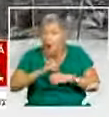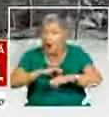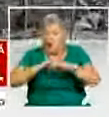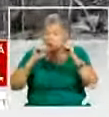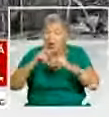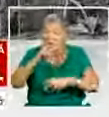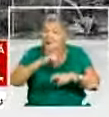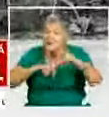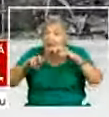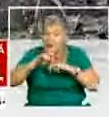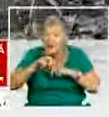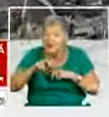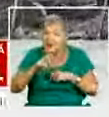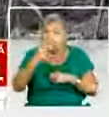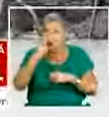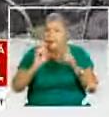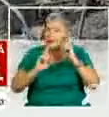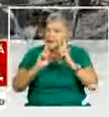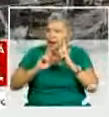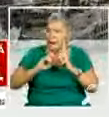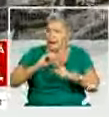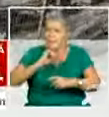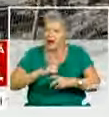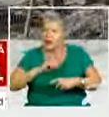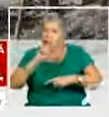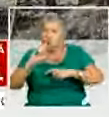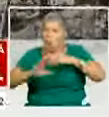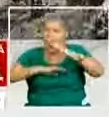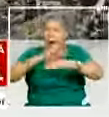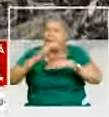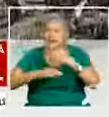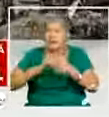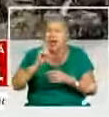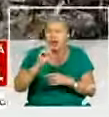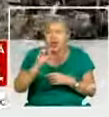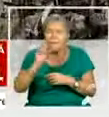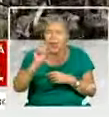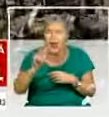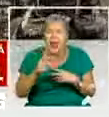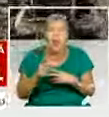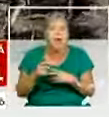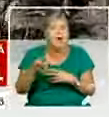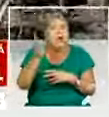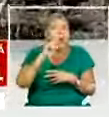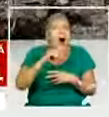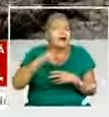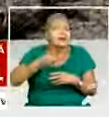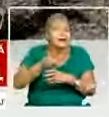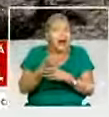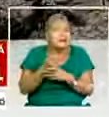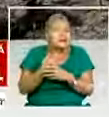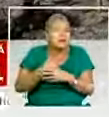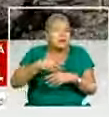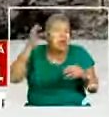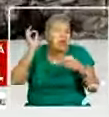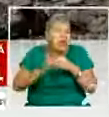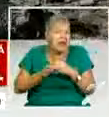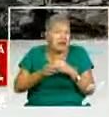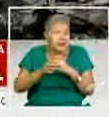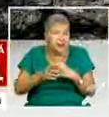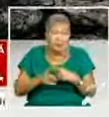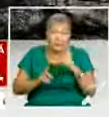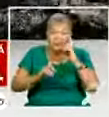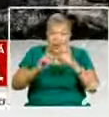a verifica dacă patronii nu amestecau GPL cu gaz, cu un gaz de calitate inferioară.